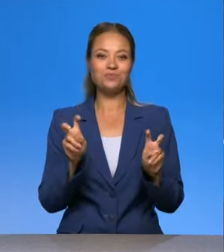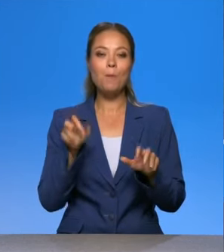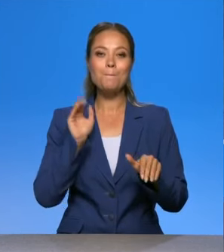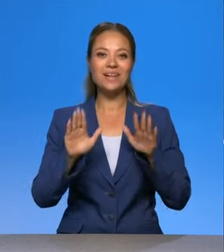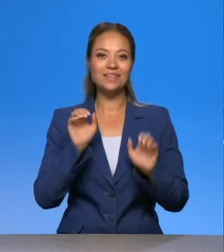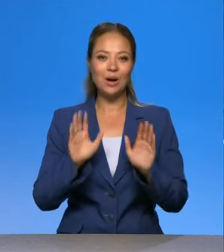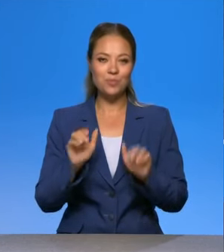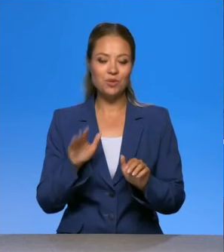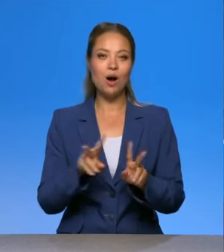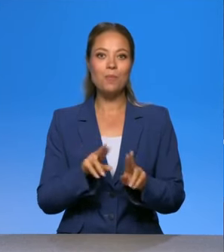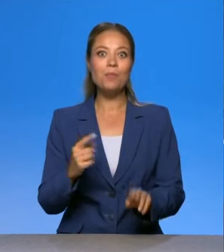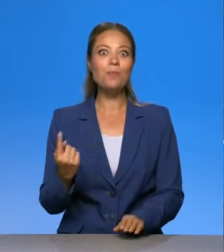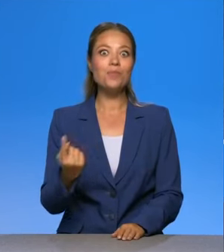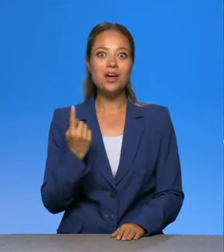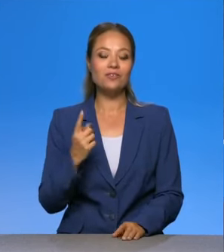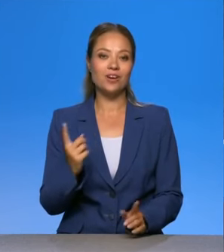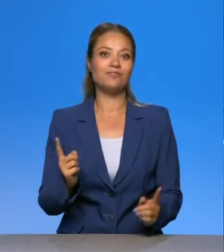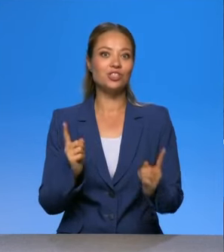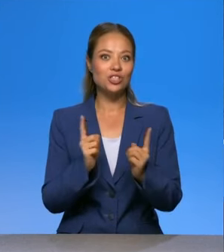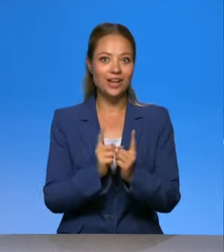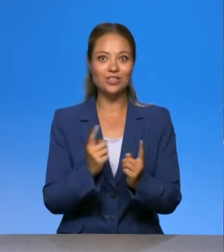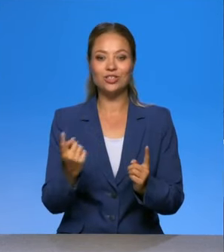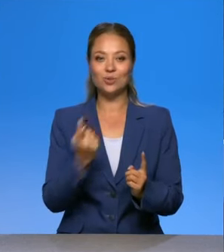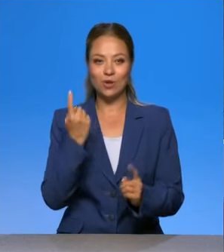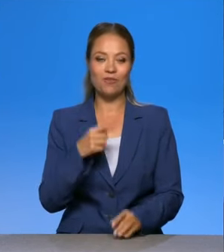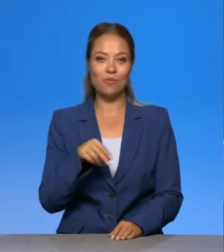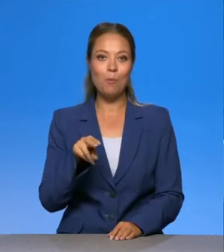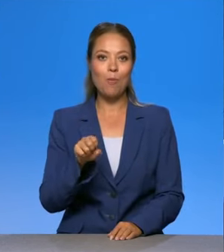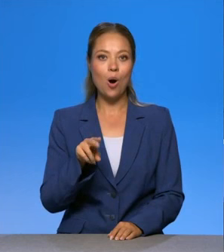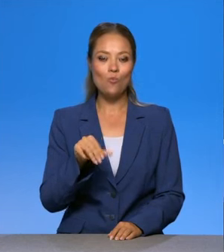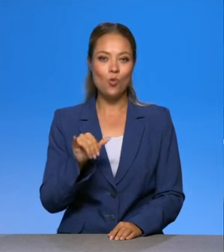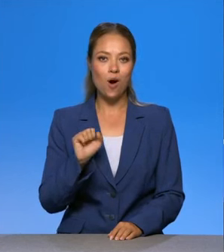папуасом они сделали, они все это помнят, одевшись в национальные костюмы.